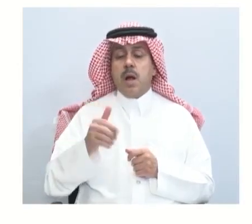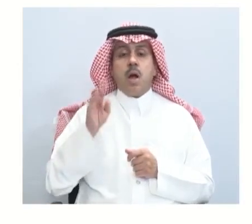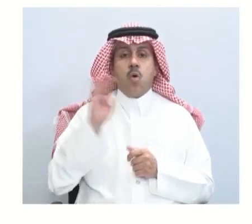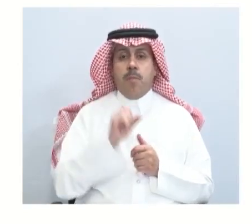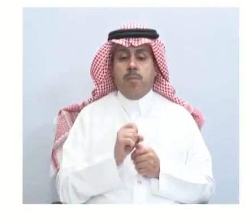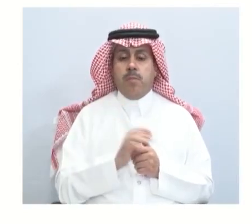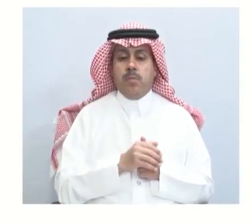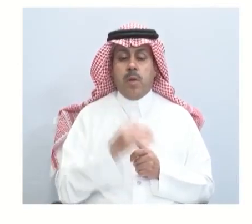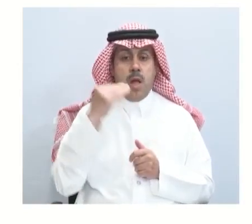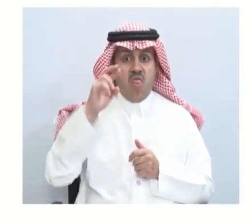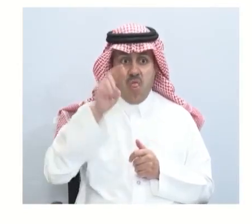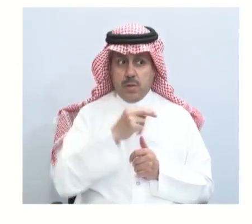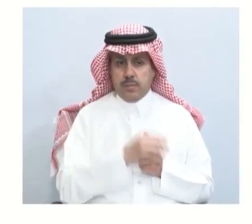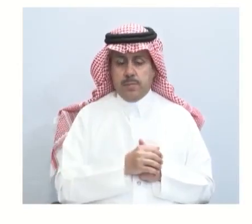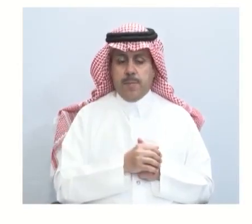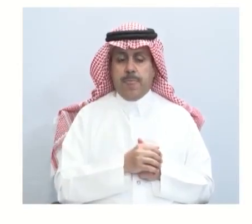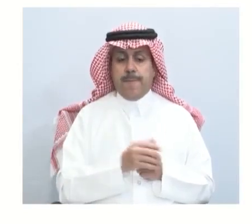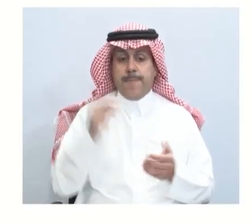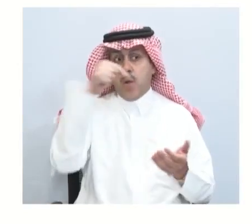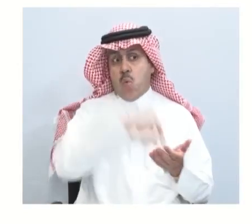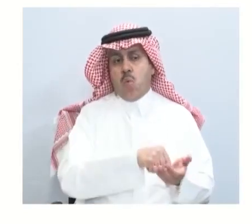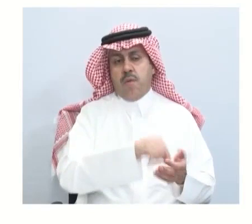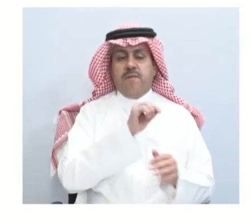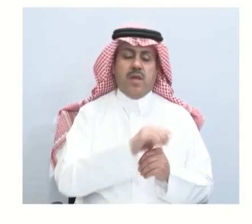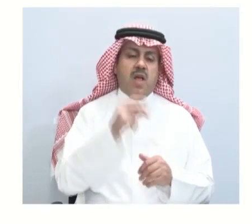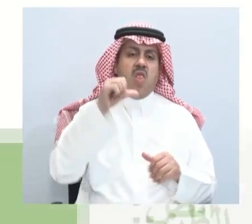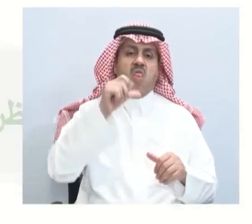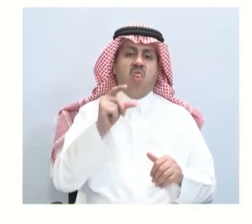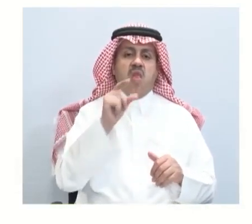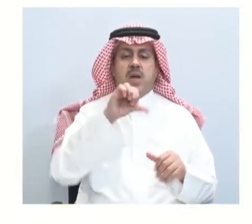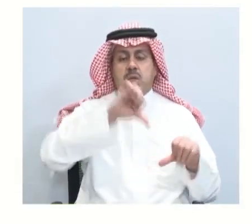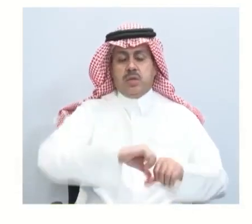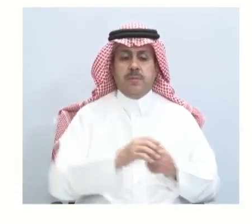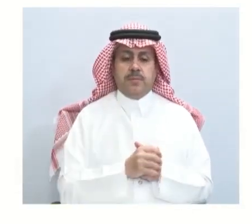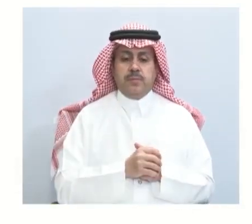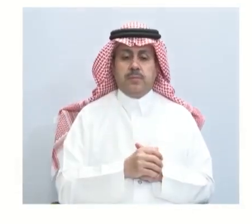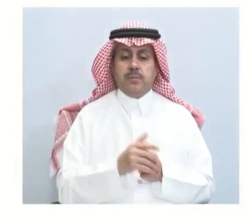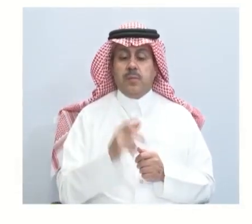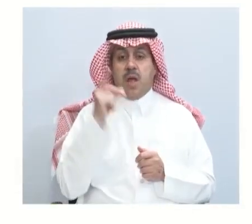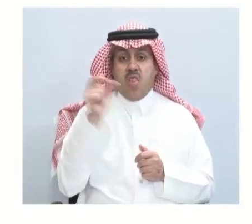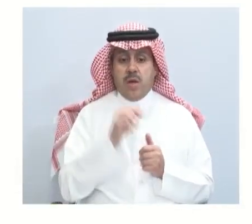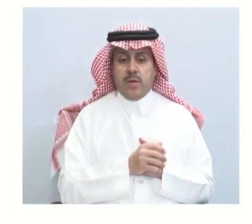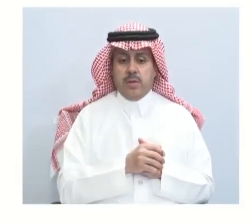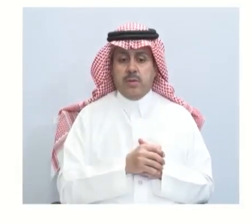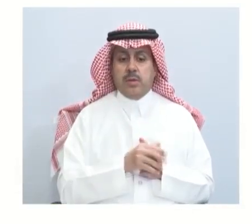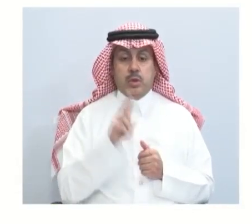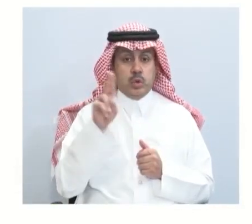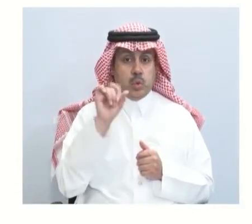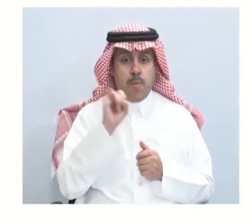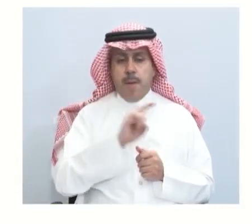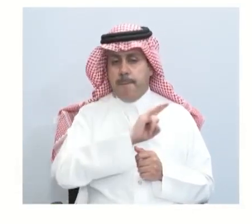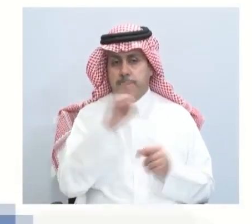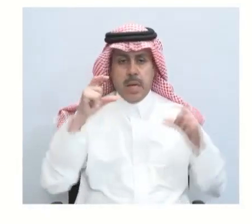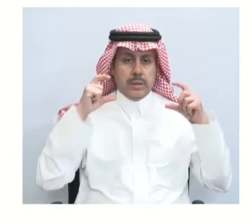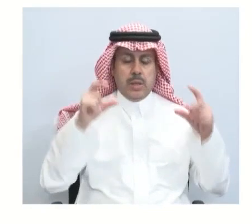اياكم احسنتم يحذروا وقوا انفسكم من الظن كذلك قوله عليه الصلاه والسلام الظن هي التهمه بلا